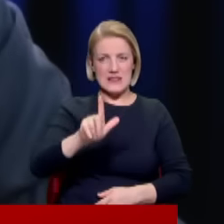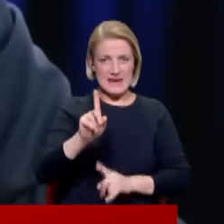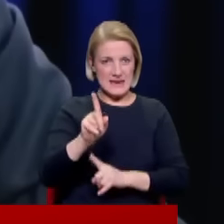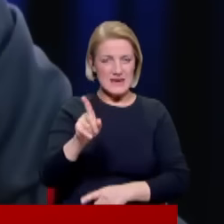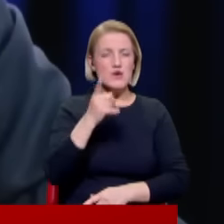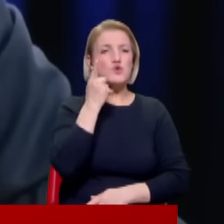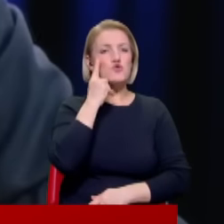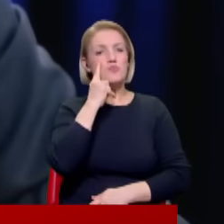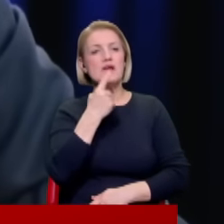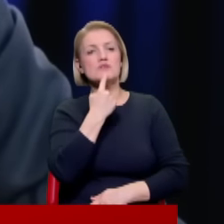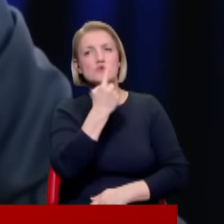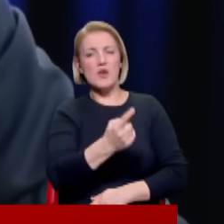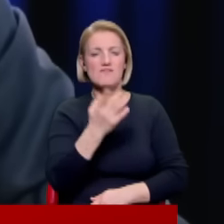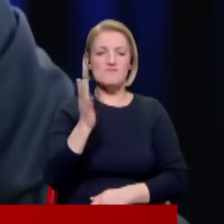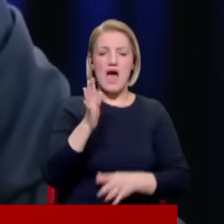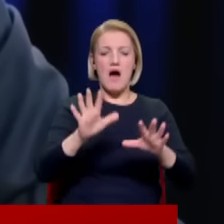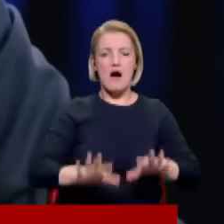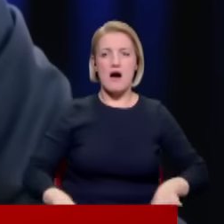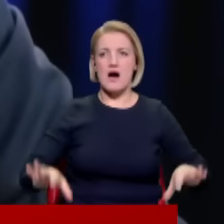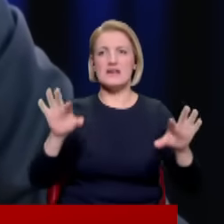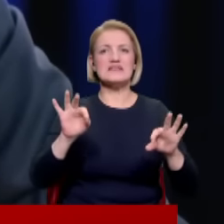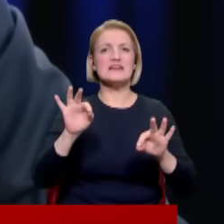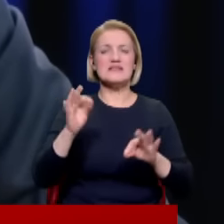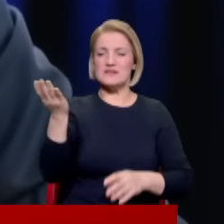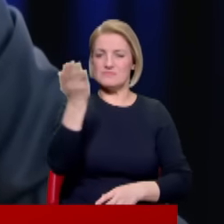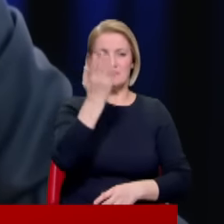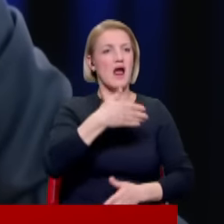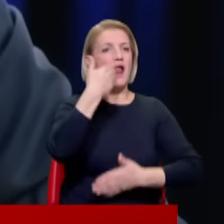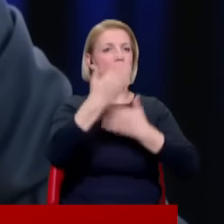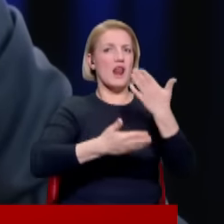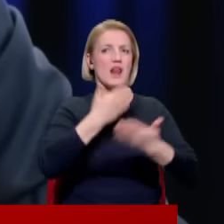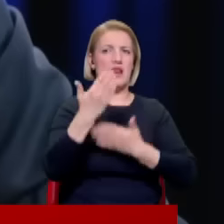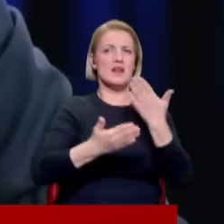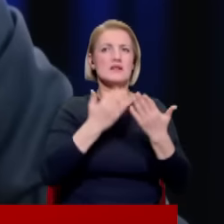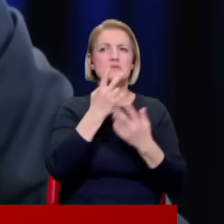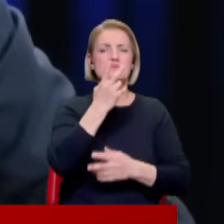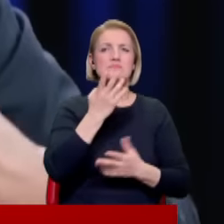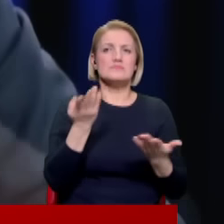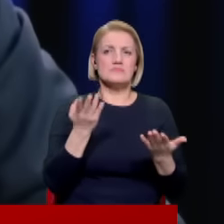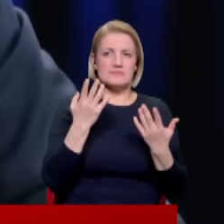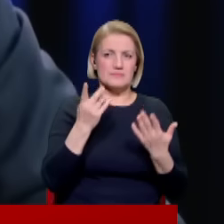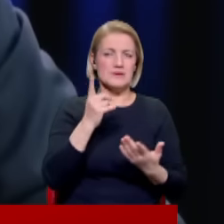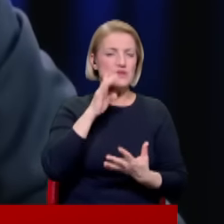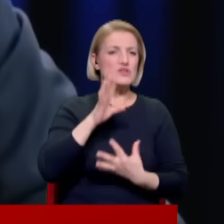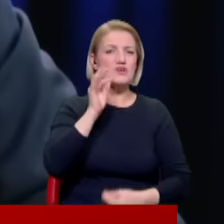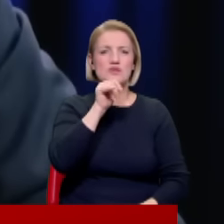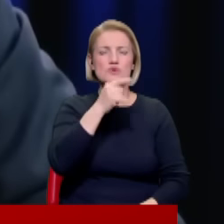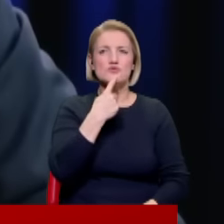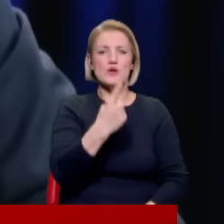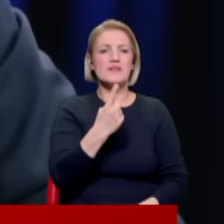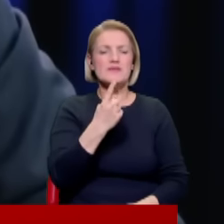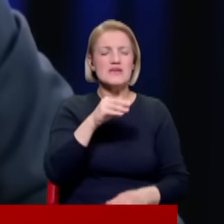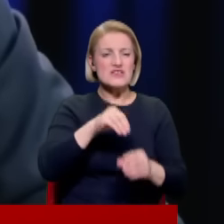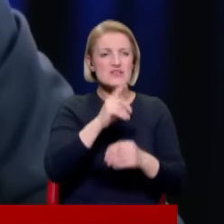hükümetin söylediği ya da hazırladığı repliği telaffuz etmekte imtina etmeyecek biri. Söylediği hiçbir şey benim